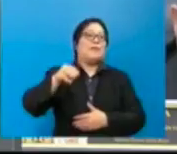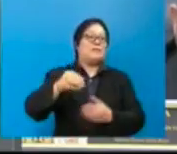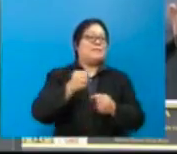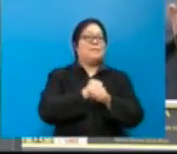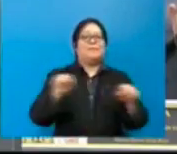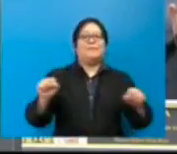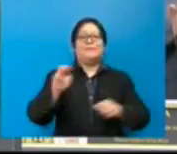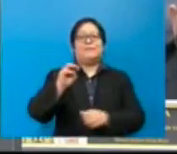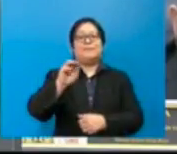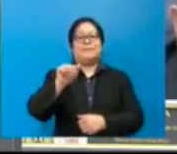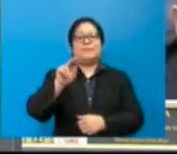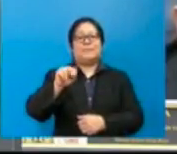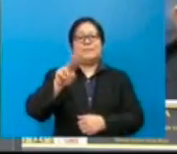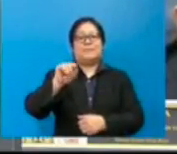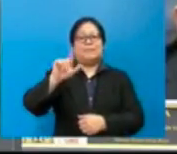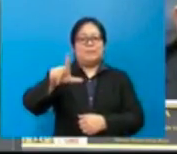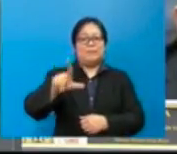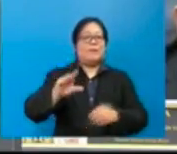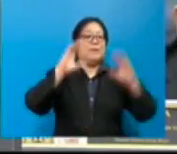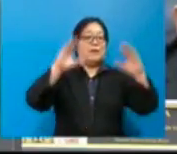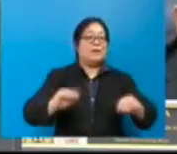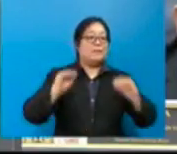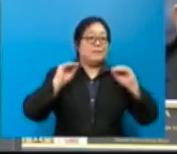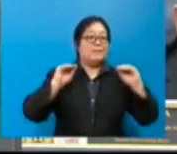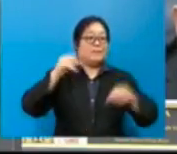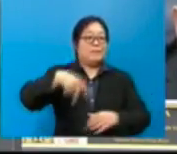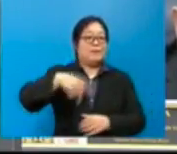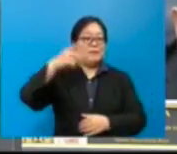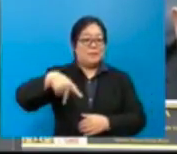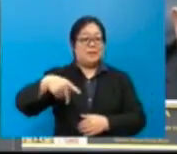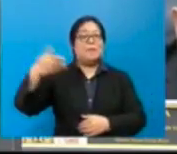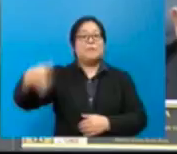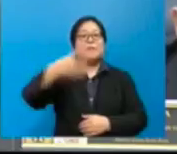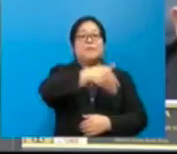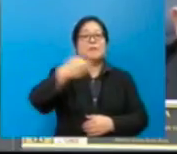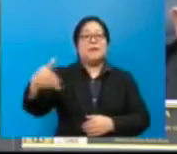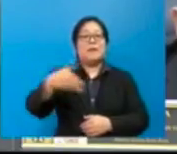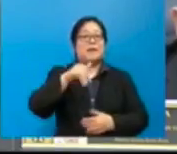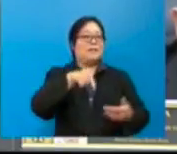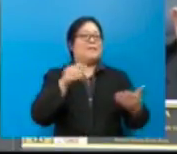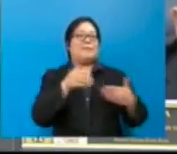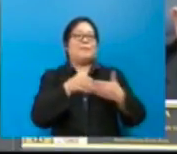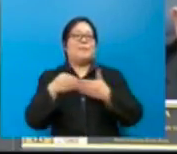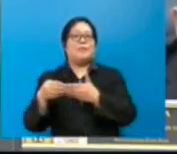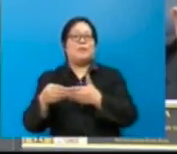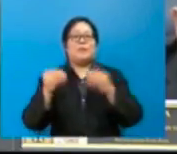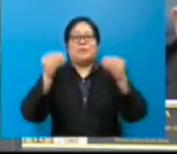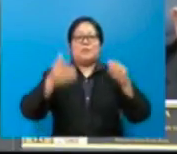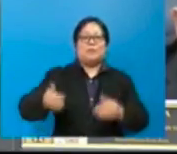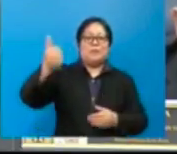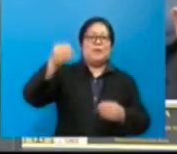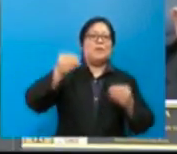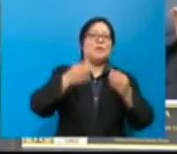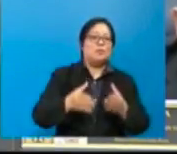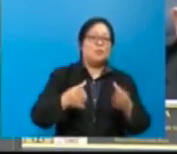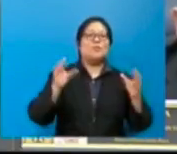menyediakan manual pengoperasian, pengajaran dan pembelajaran secara penggiliran sebagai panduan kepada pengetua, guru